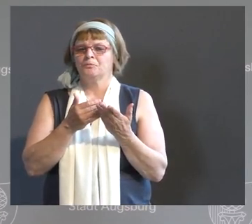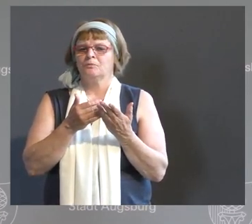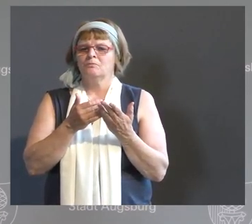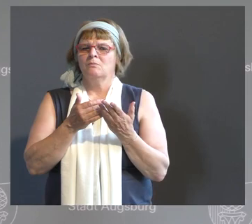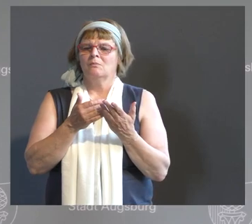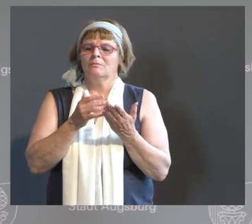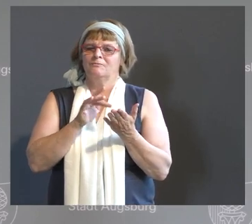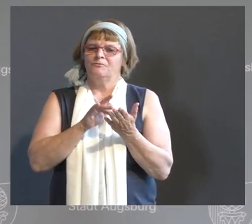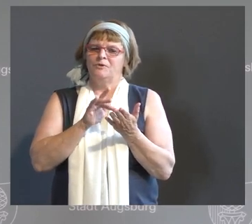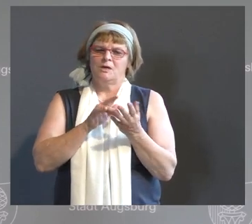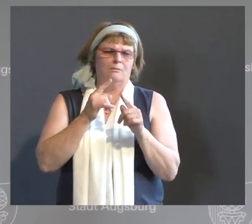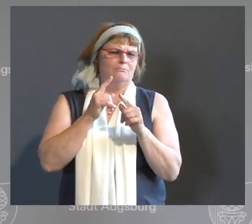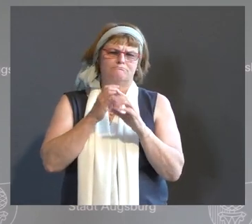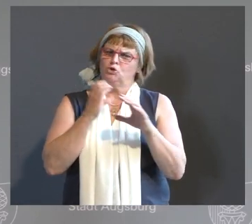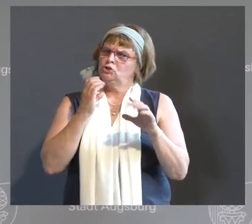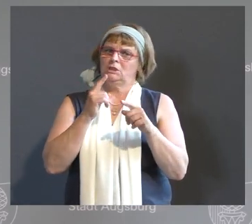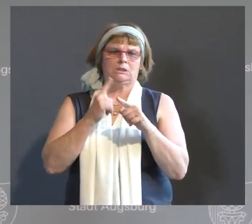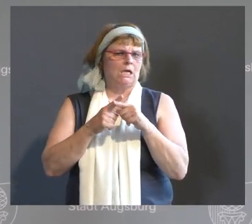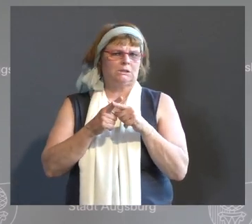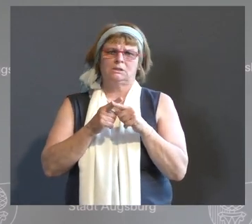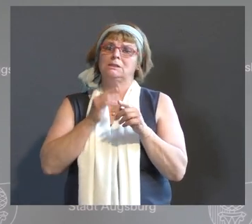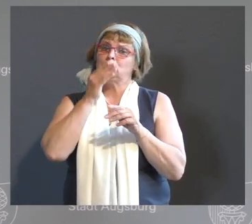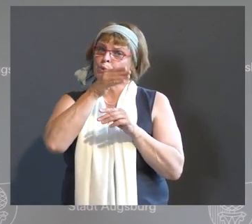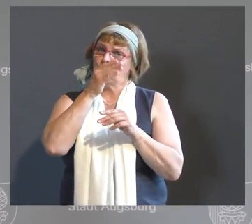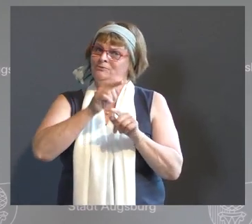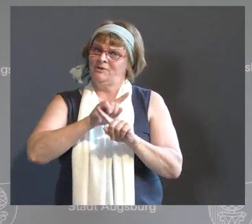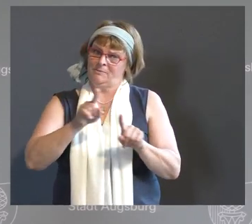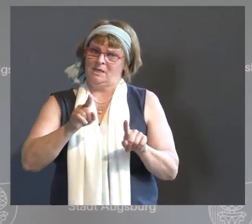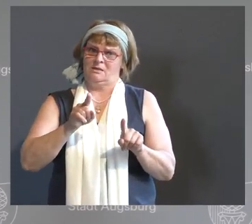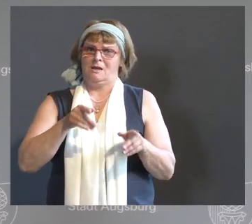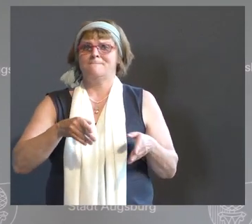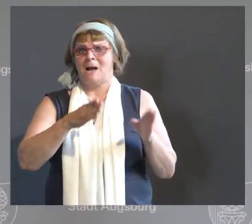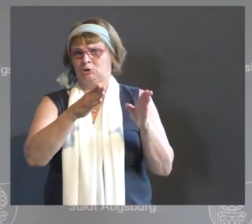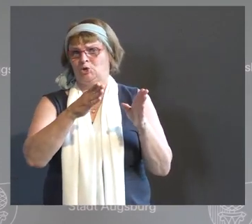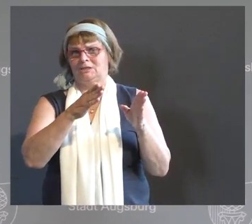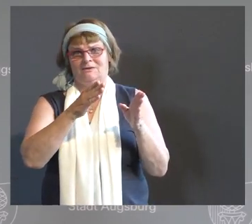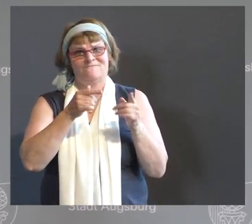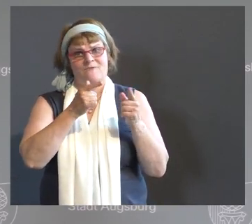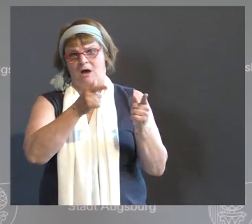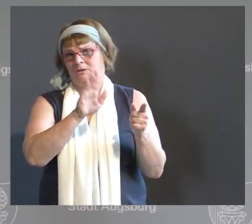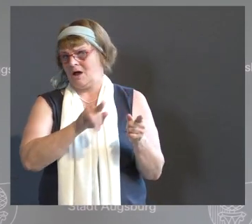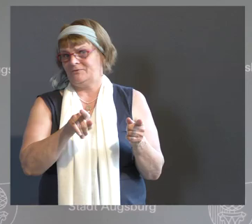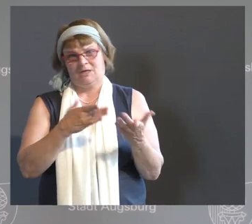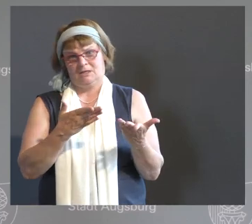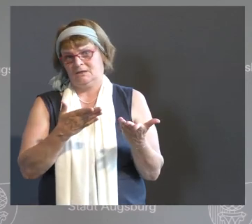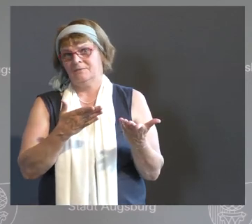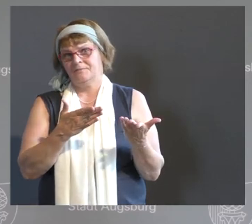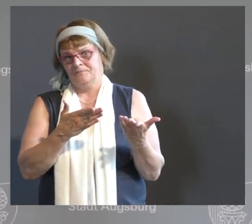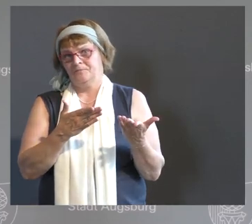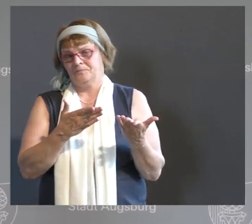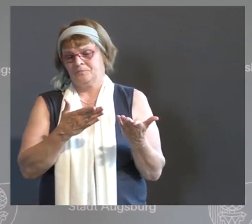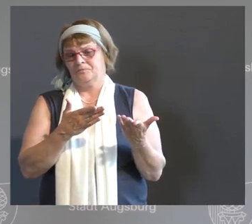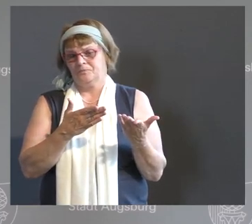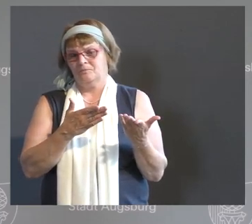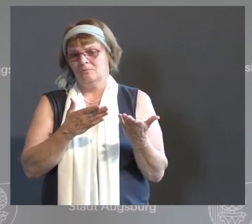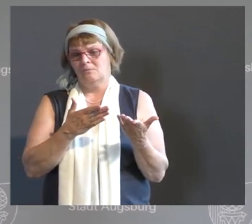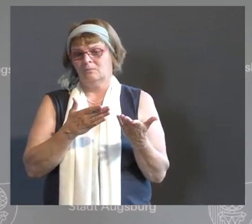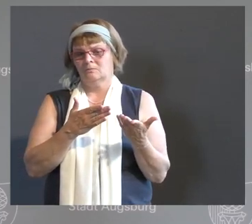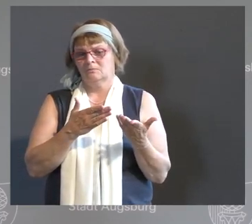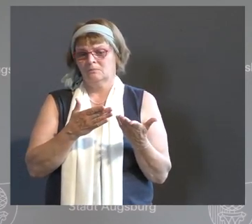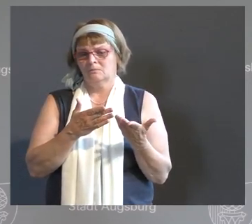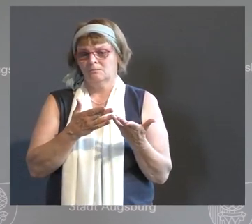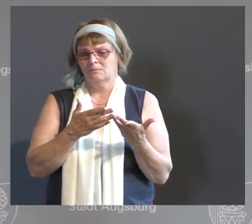voranzubringen. Und deswegen nehmen wir Busse und Taxis raus. Wir werden auch ermöglichen, soweit es die Gastronomie möchte und es ermöglicht,